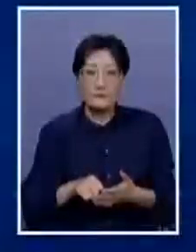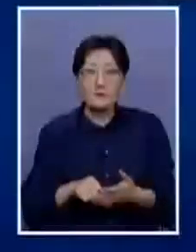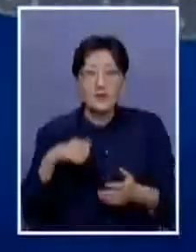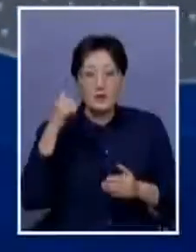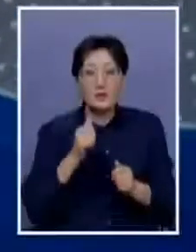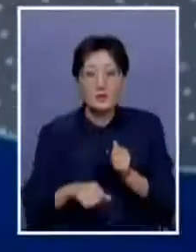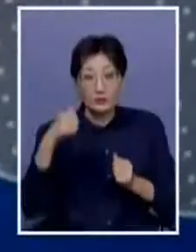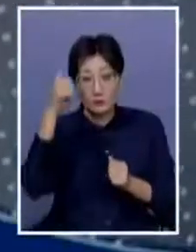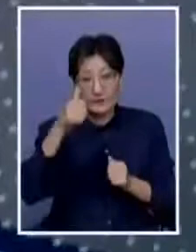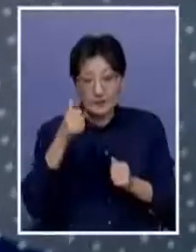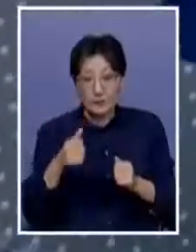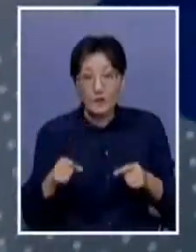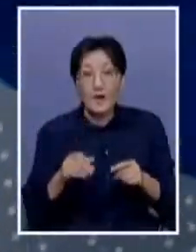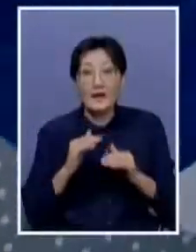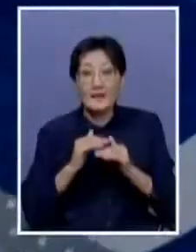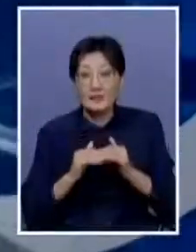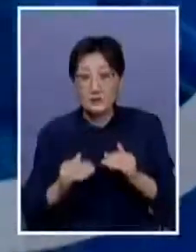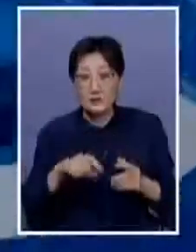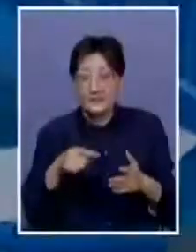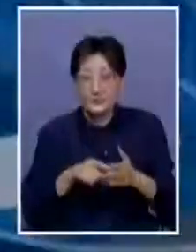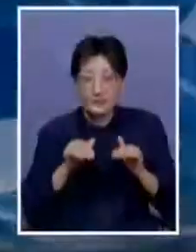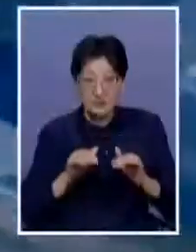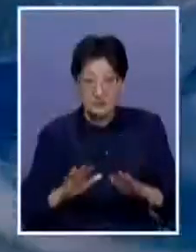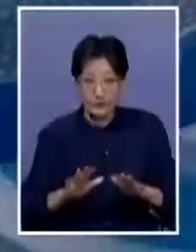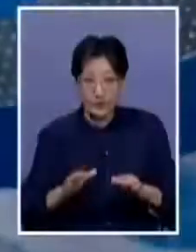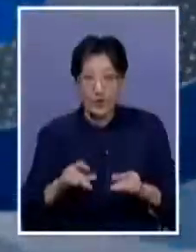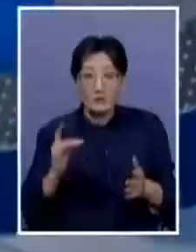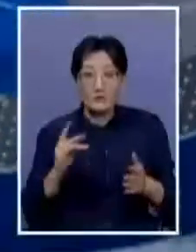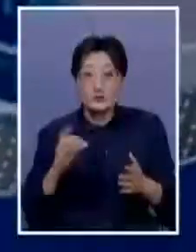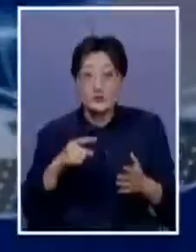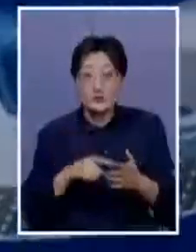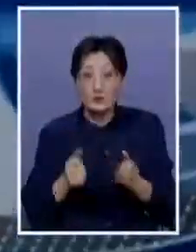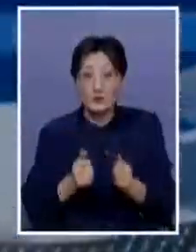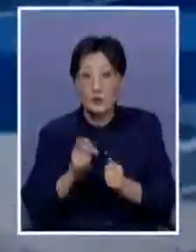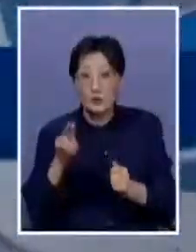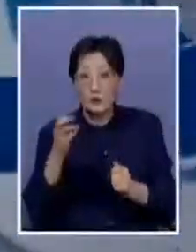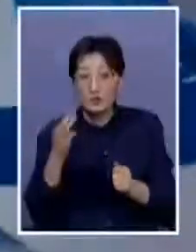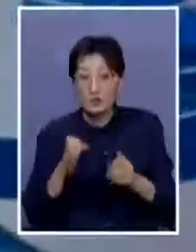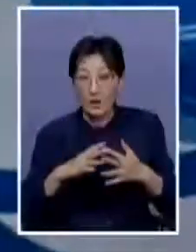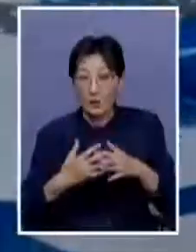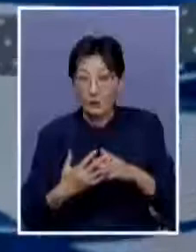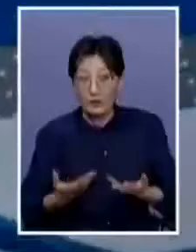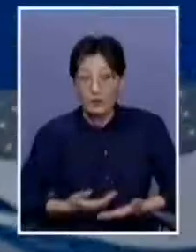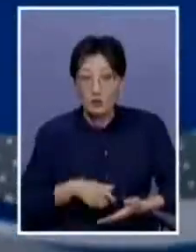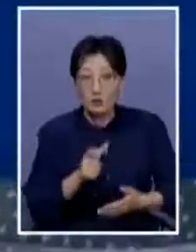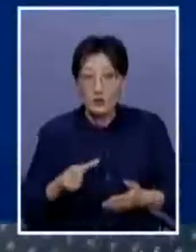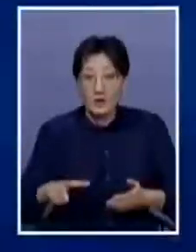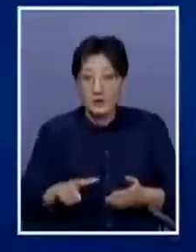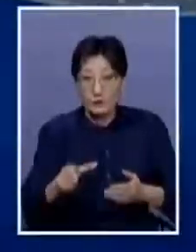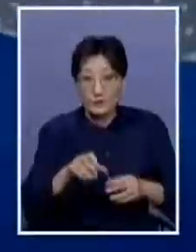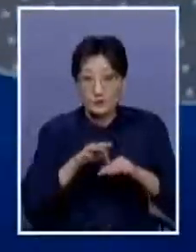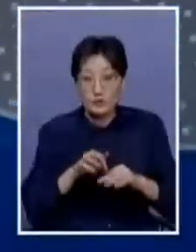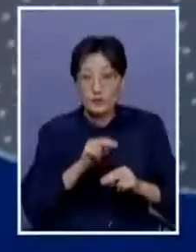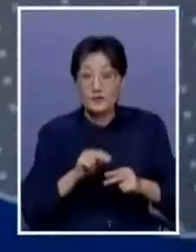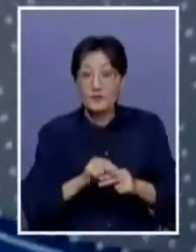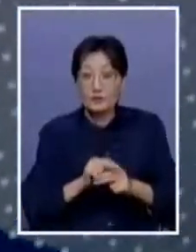Жылда бетін жылтыратып қояды әдемілеп, алайда мәселе шешілмейді. Елорда маңындағы Қосшы ауылының тұрғындары жолдарға жүргізілетін жөндеу